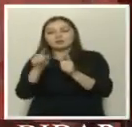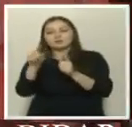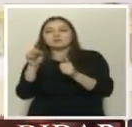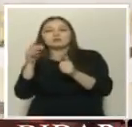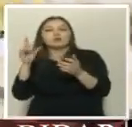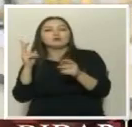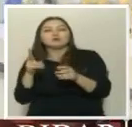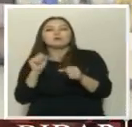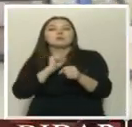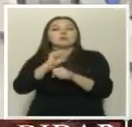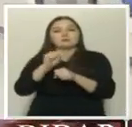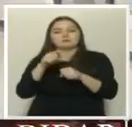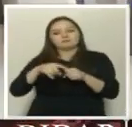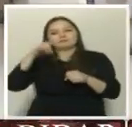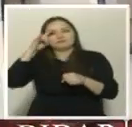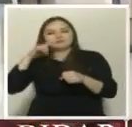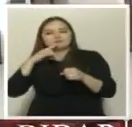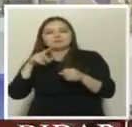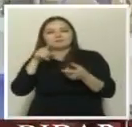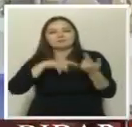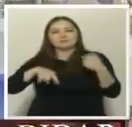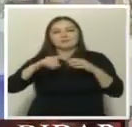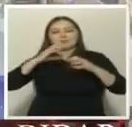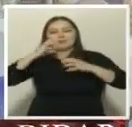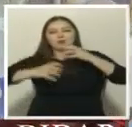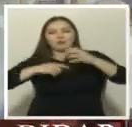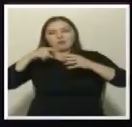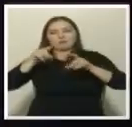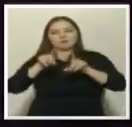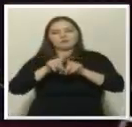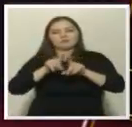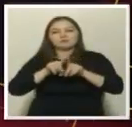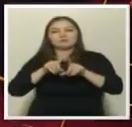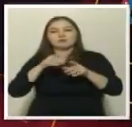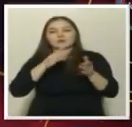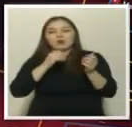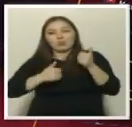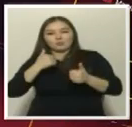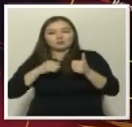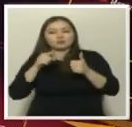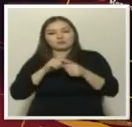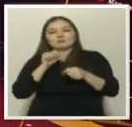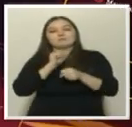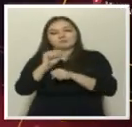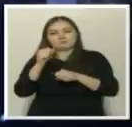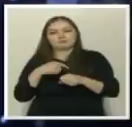возможность представлять честь нашей страны на конкурсах международного уровня. Жанна Руслан, Амангельды Турахмет, Дидар.